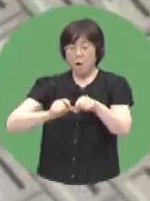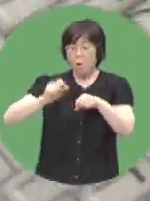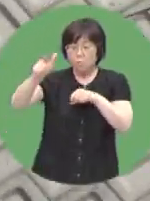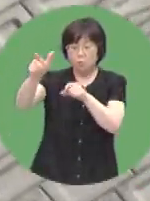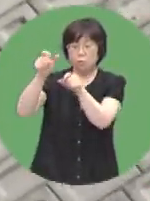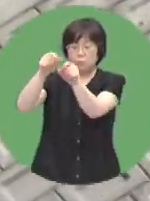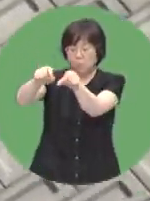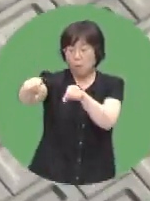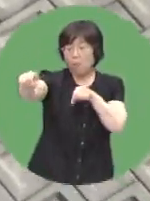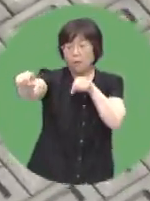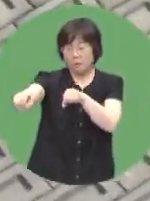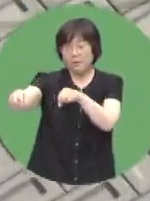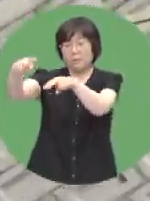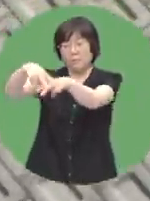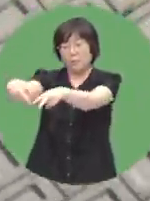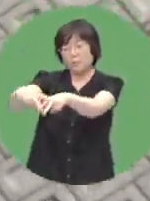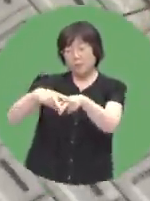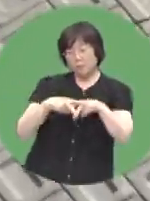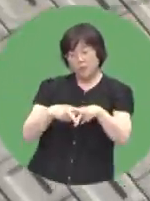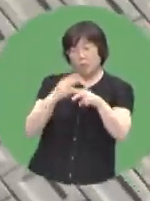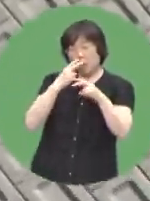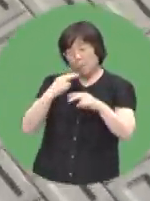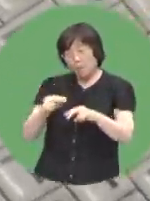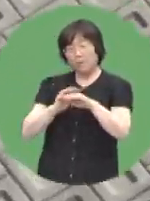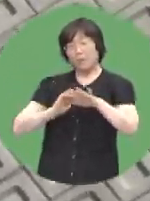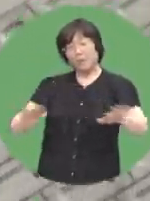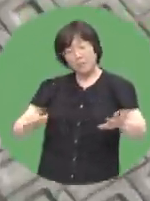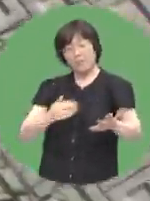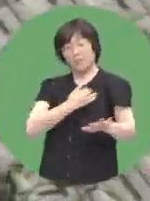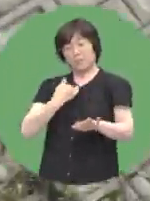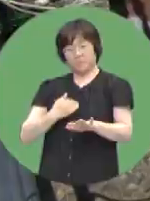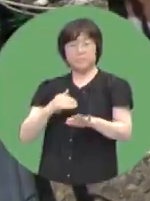込み、孤立者を無事保護する場面も見られました。